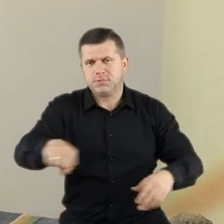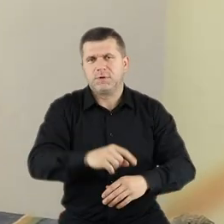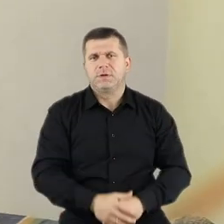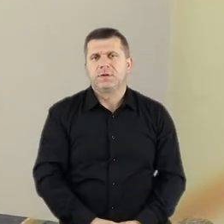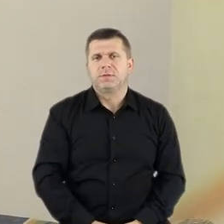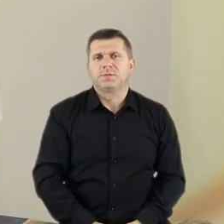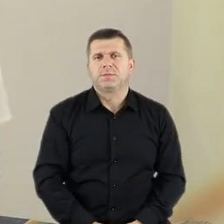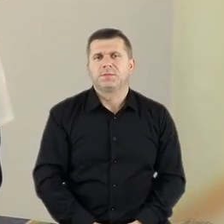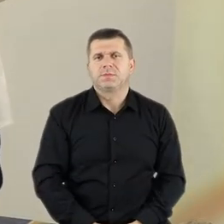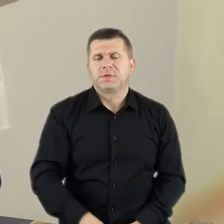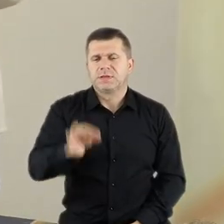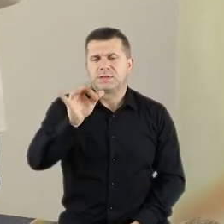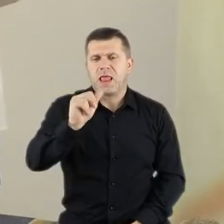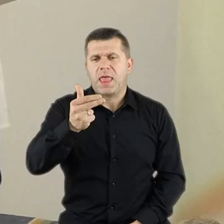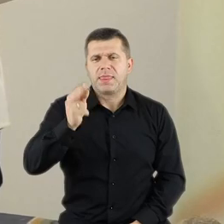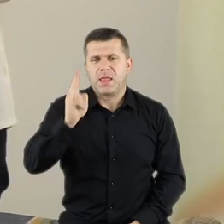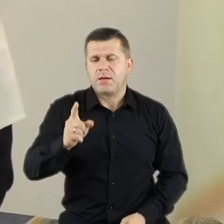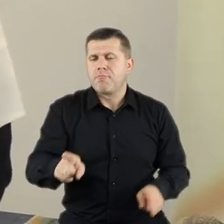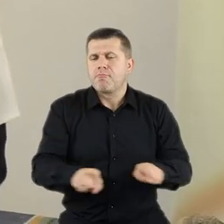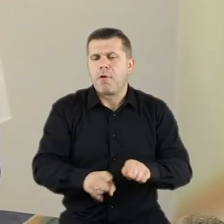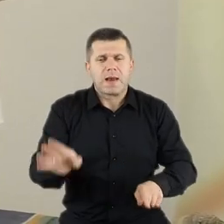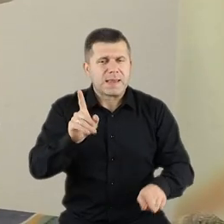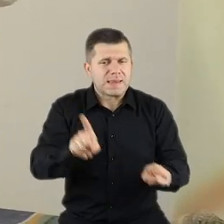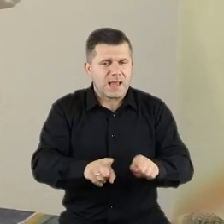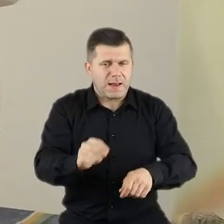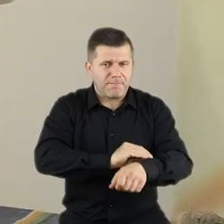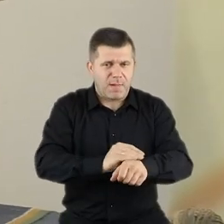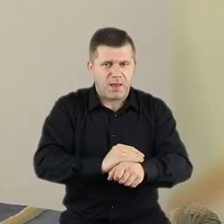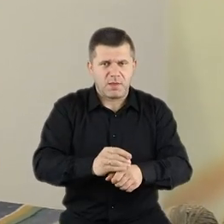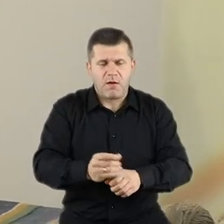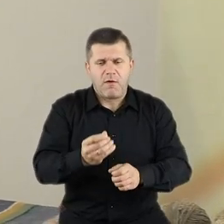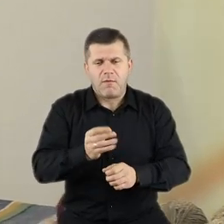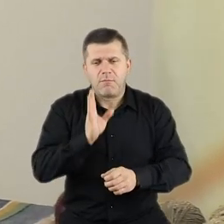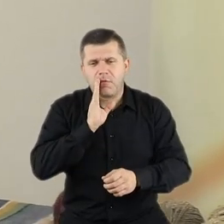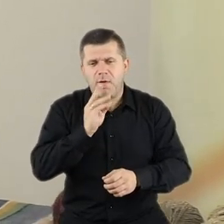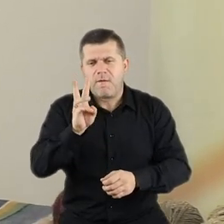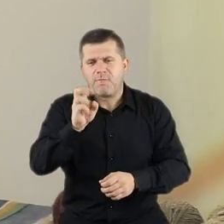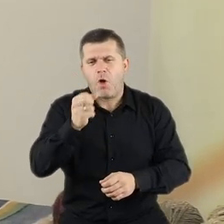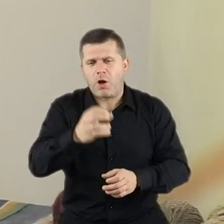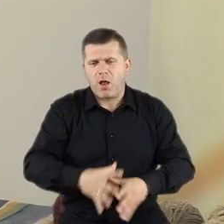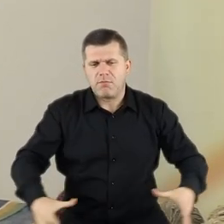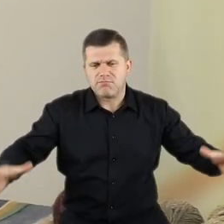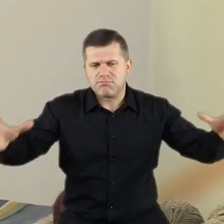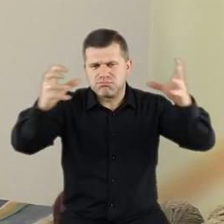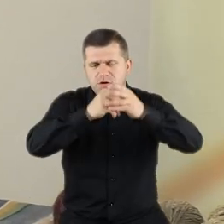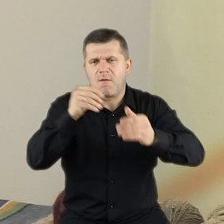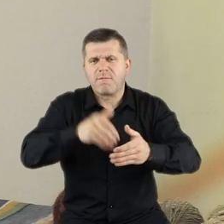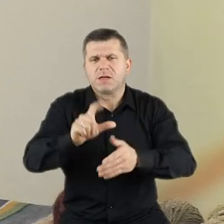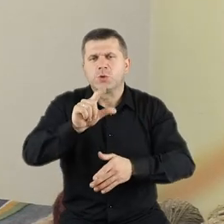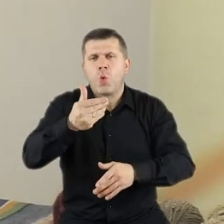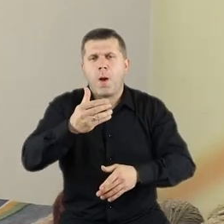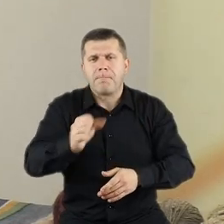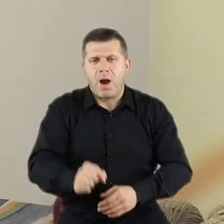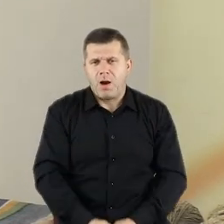taki jakby z takiego samego materiału taki wielki wór uszyty i on był wypchany słom i